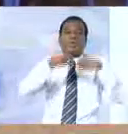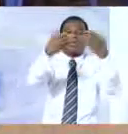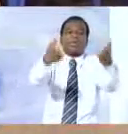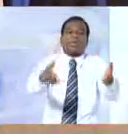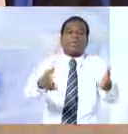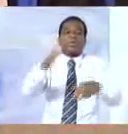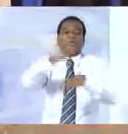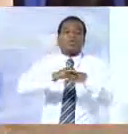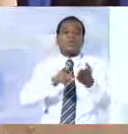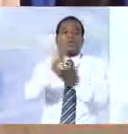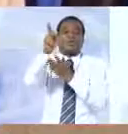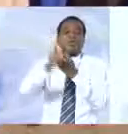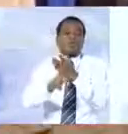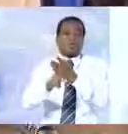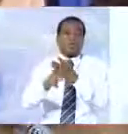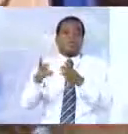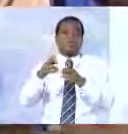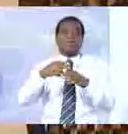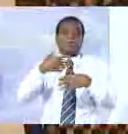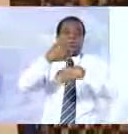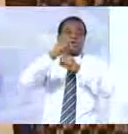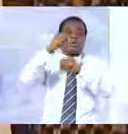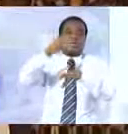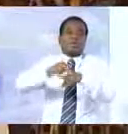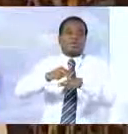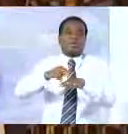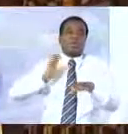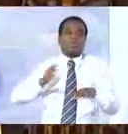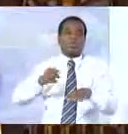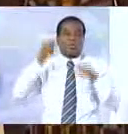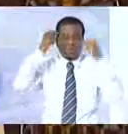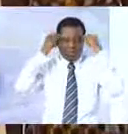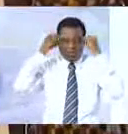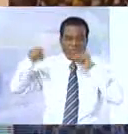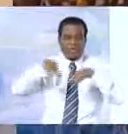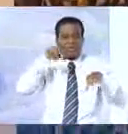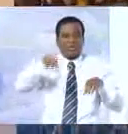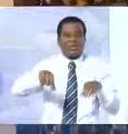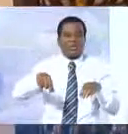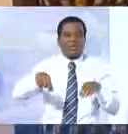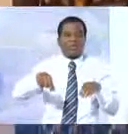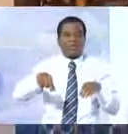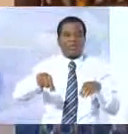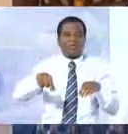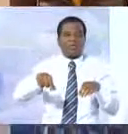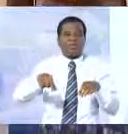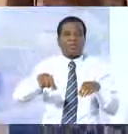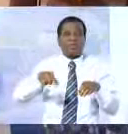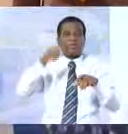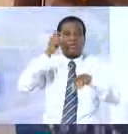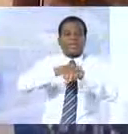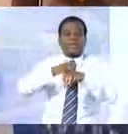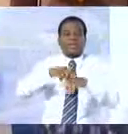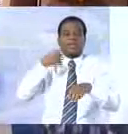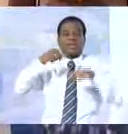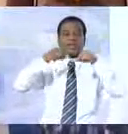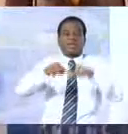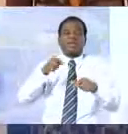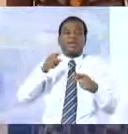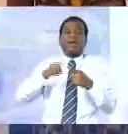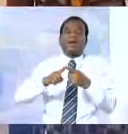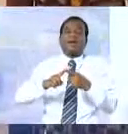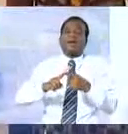sur les projets en cours de réalisation. Et notre souci, c'est de faire en sorte que le temps qui nous reste à parcourir pour notre